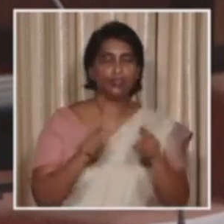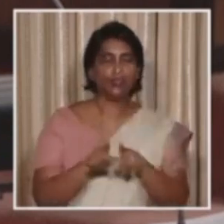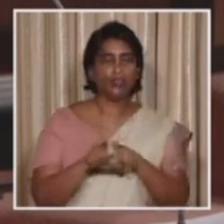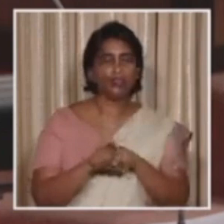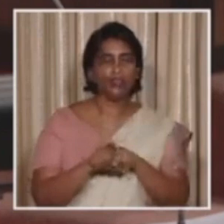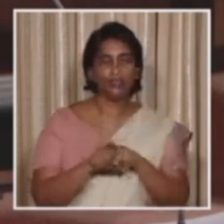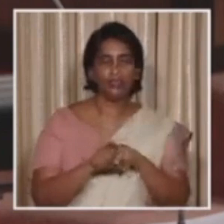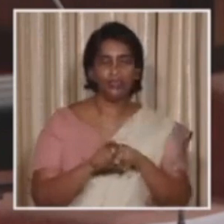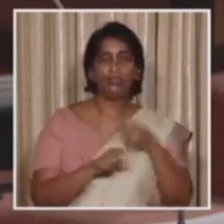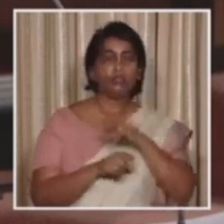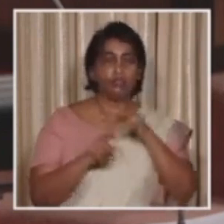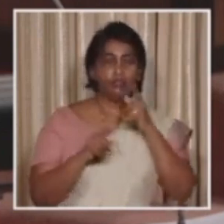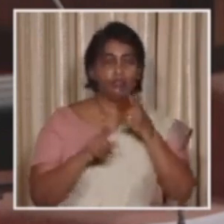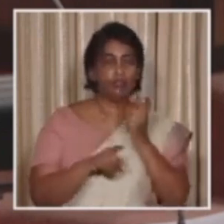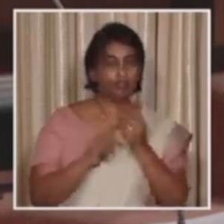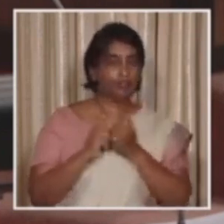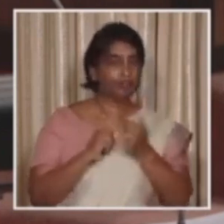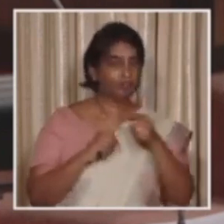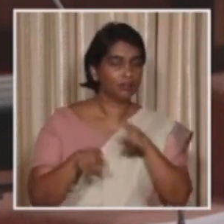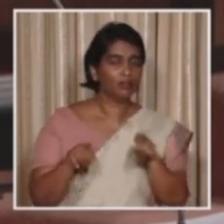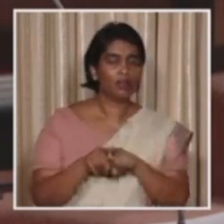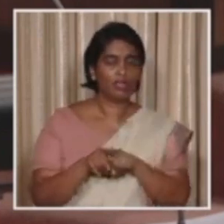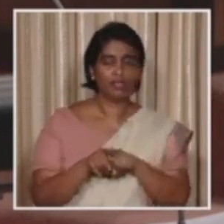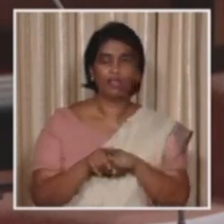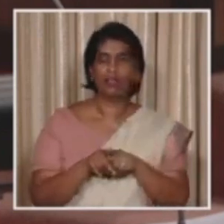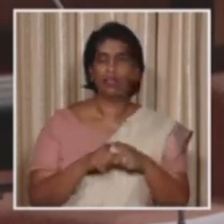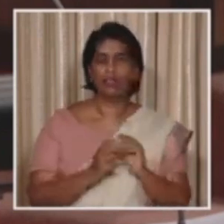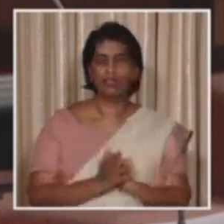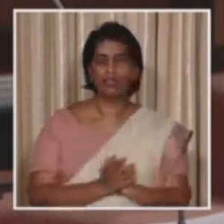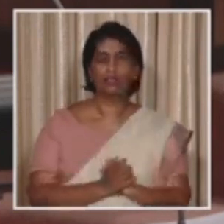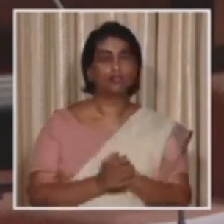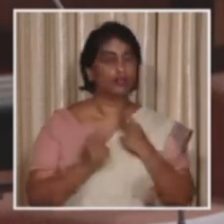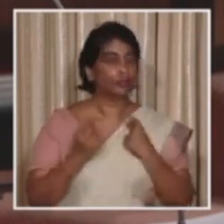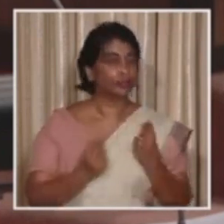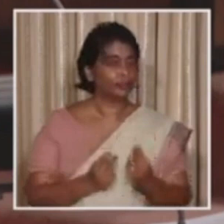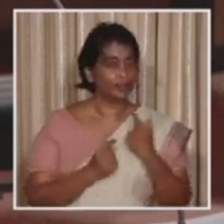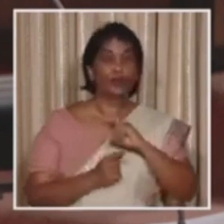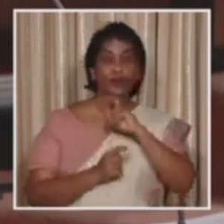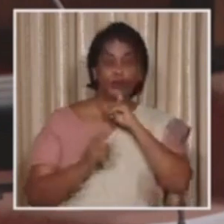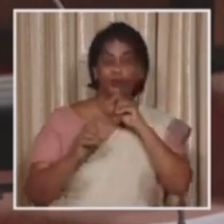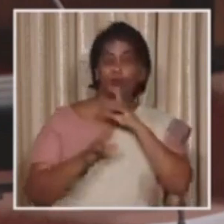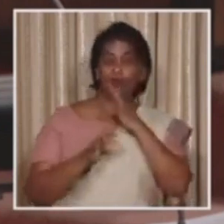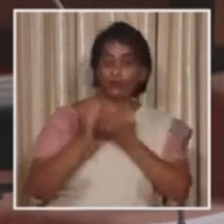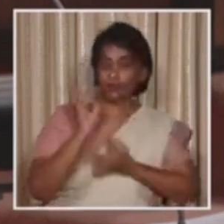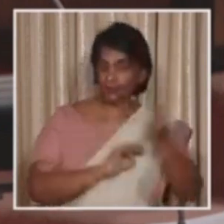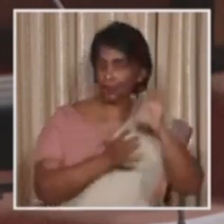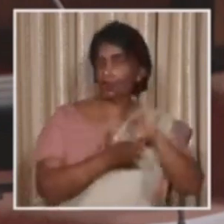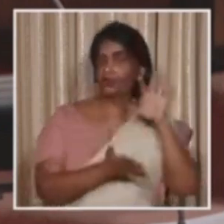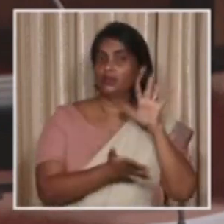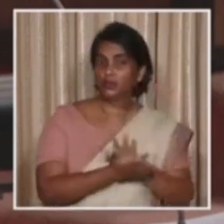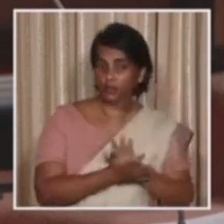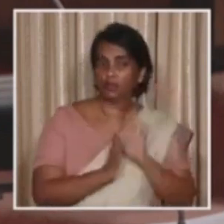கொண்டு வந்தவர்களை உடனடியாக நீதிமன்றத்திலே நிறுத்த வேண்டும் என்ற கோரிக்கையை நான் இங்கு